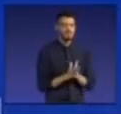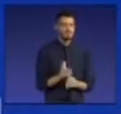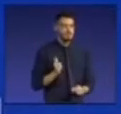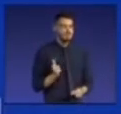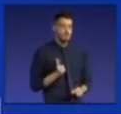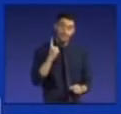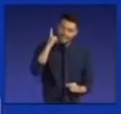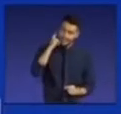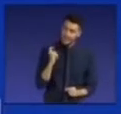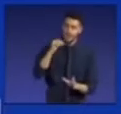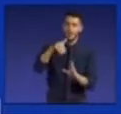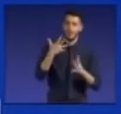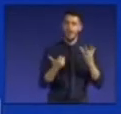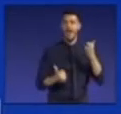είναι